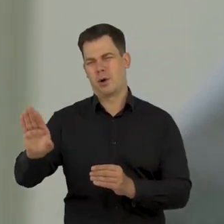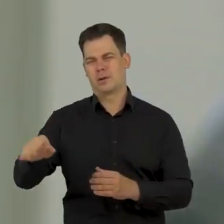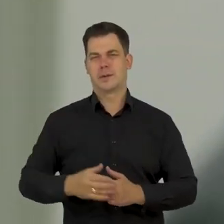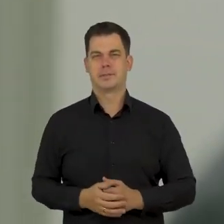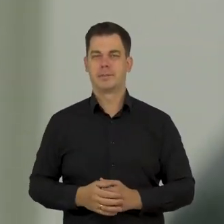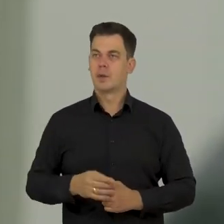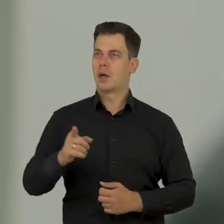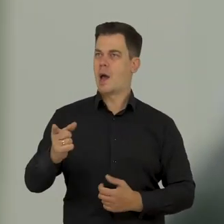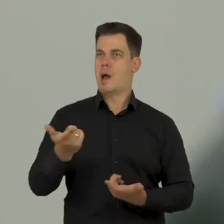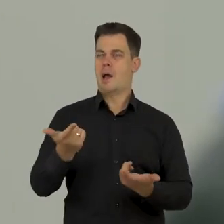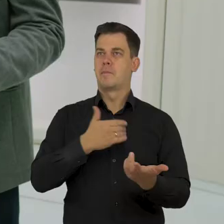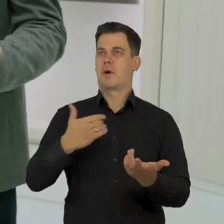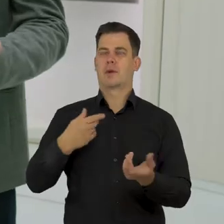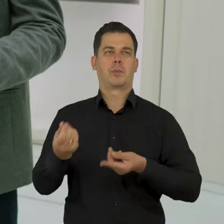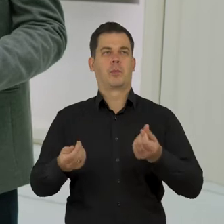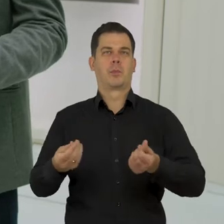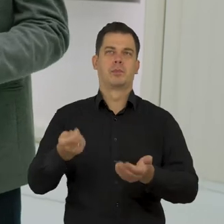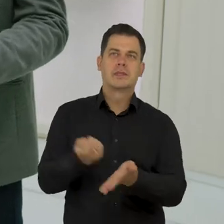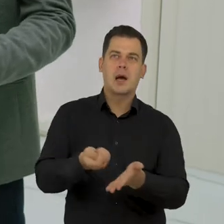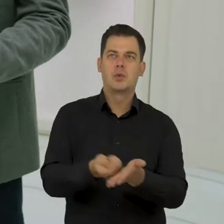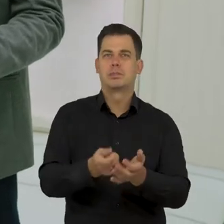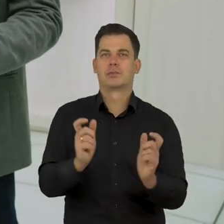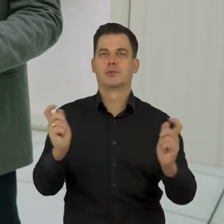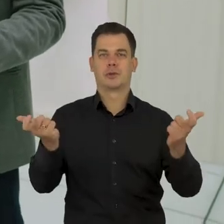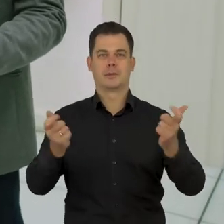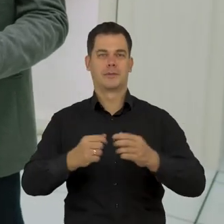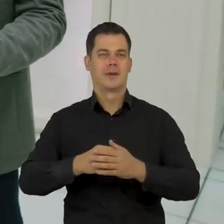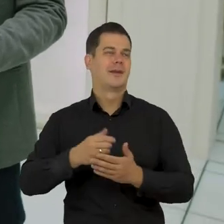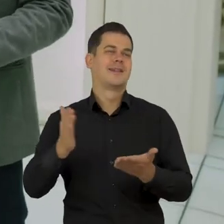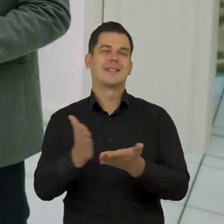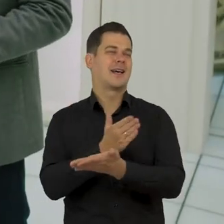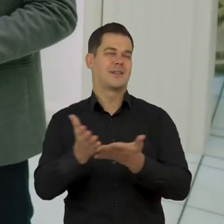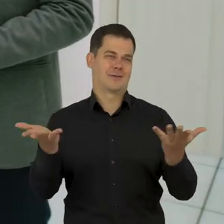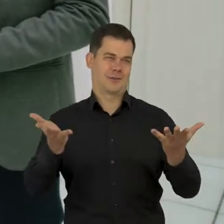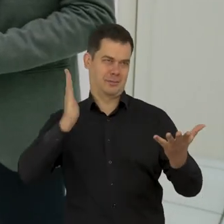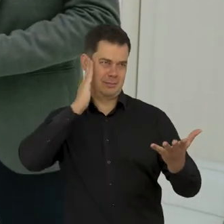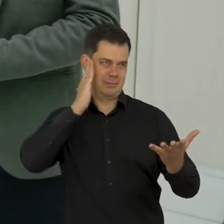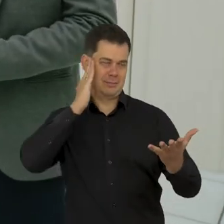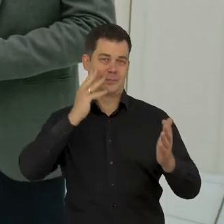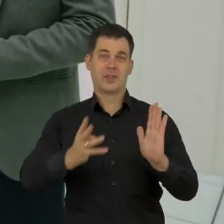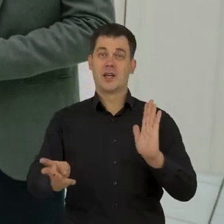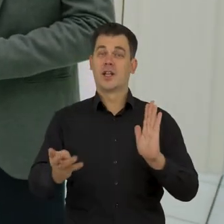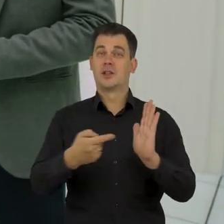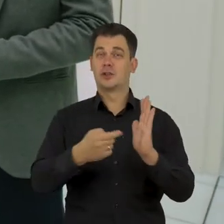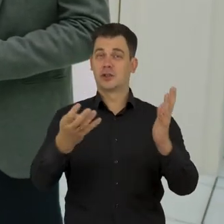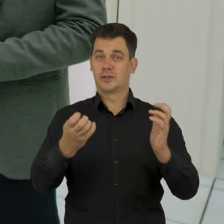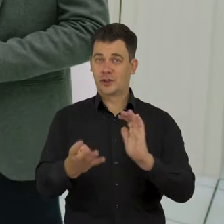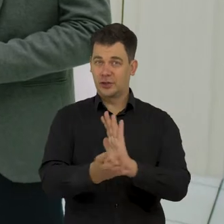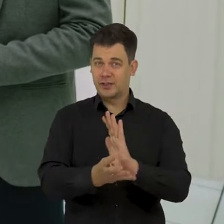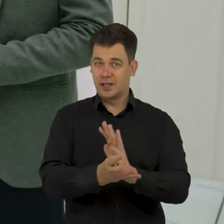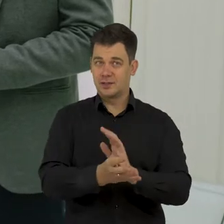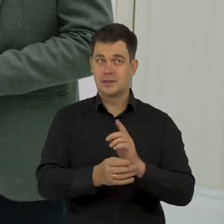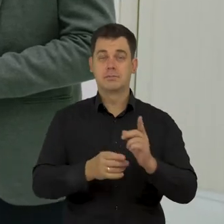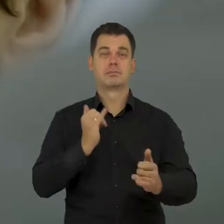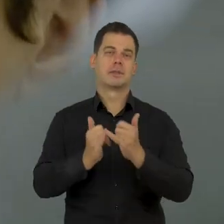to wszystko odłożono. To w tym czasie czym Polacy płacili? To zależy, gdzie mieszkali, tak? To znaczy